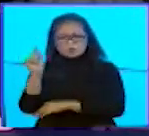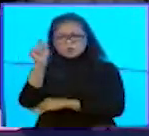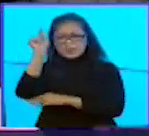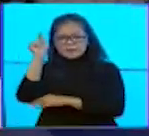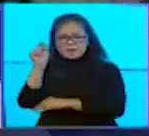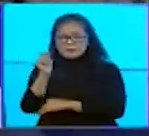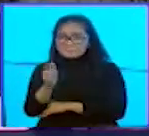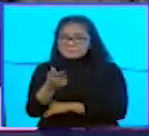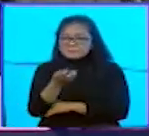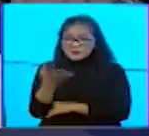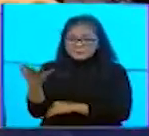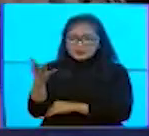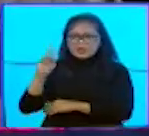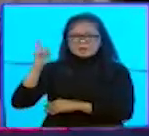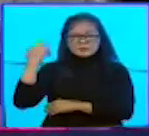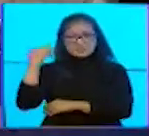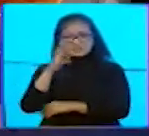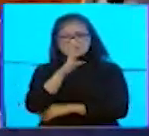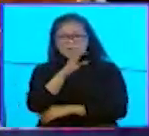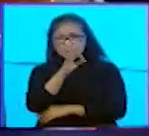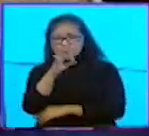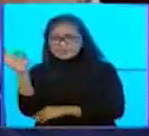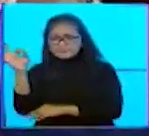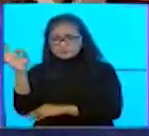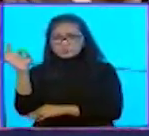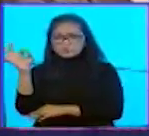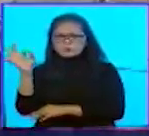ini Rp30.000. Naik ya, Pak, ya? Tadi gimana? Hah? Naik.